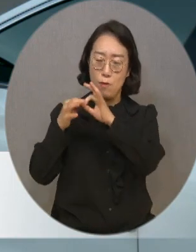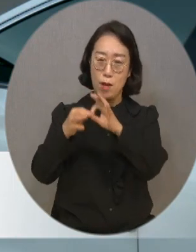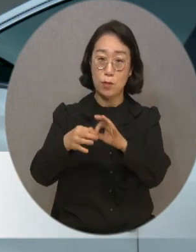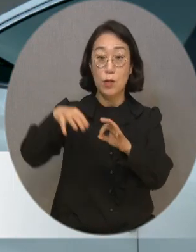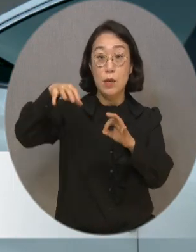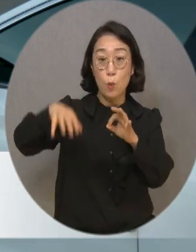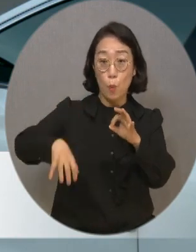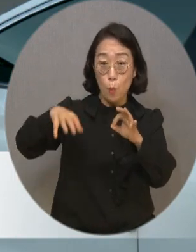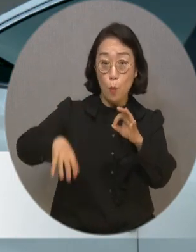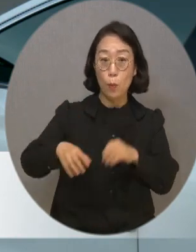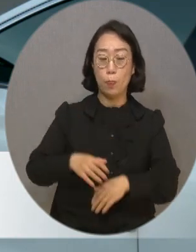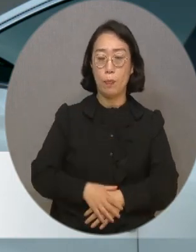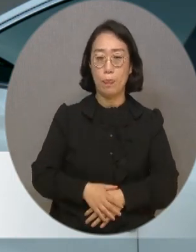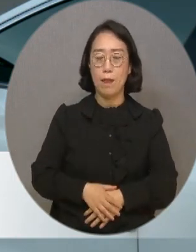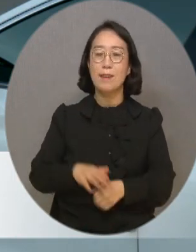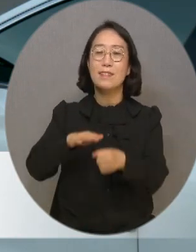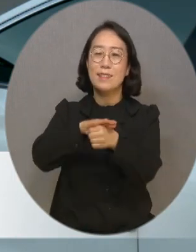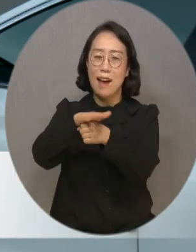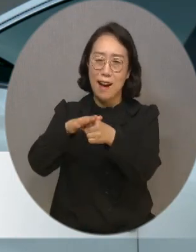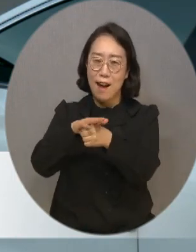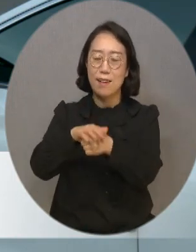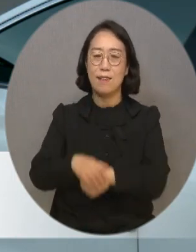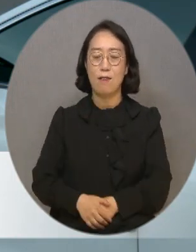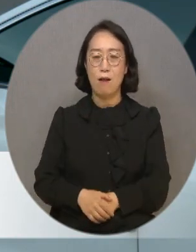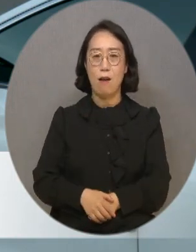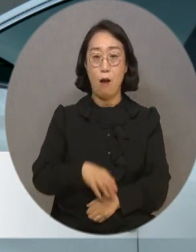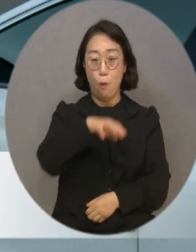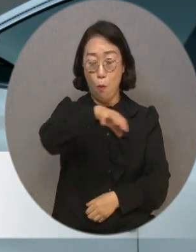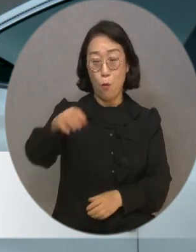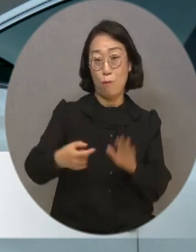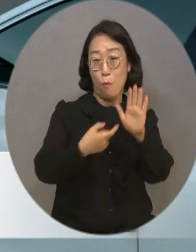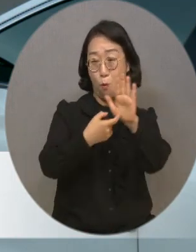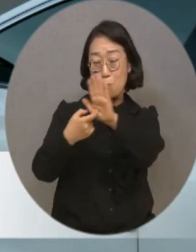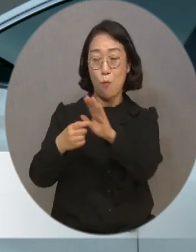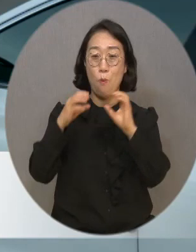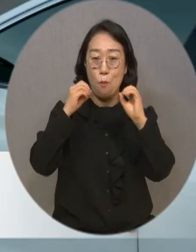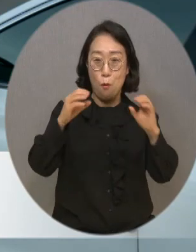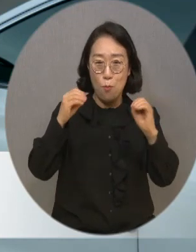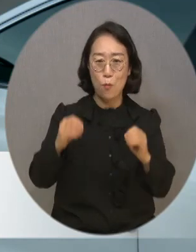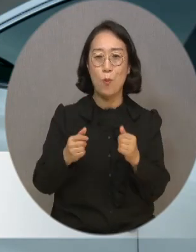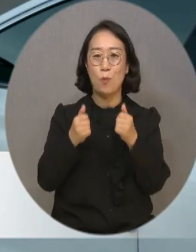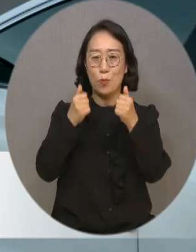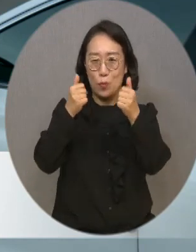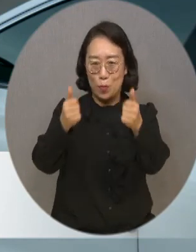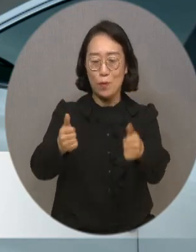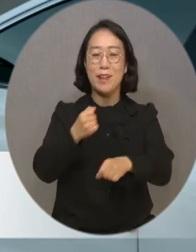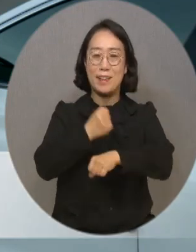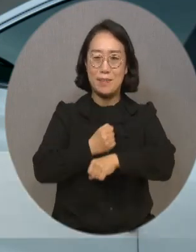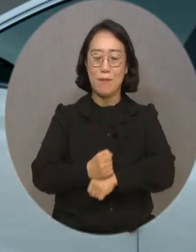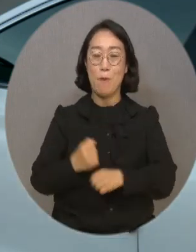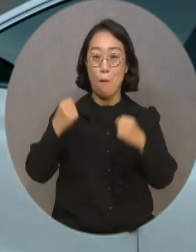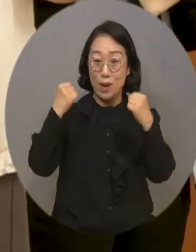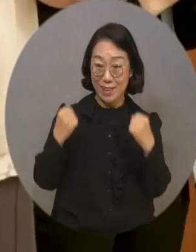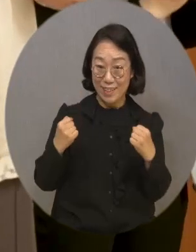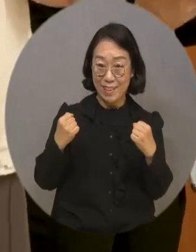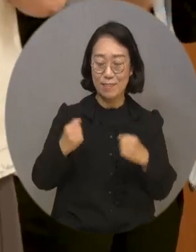전라남도 장성군에 애정을 갖고 널리 널리 홍보하는 데 힘쓰도록 하겠습니다. 전라남도 장성군